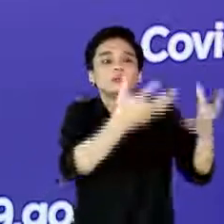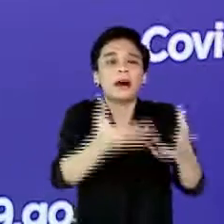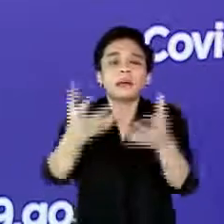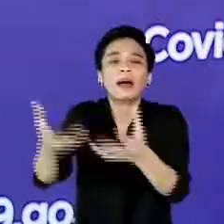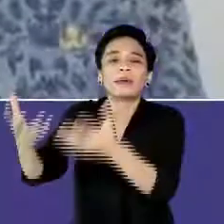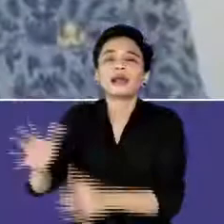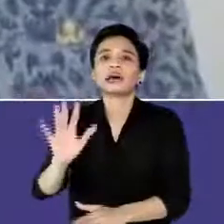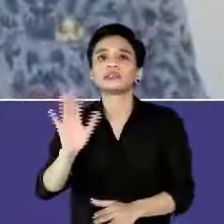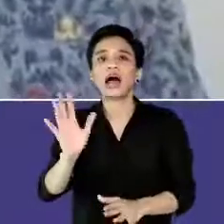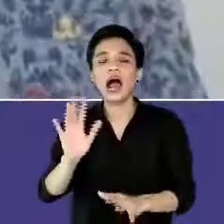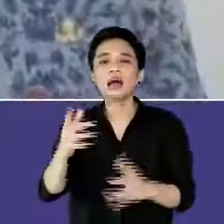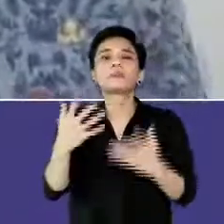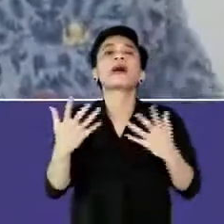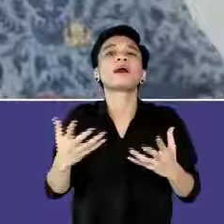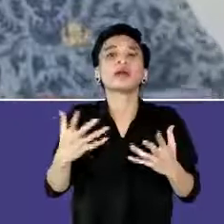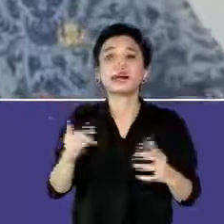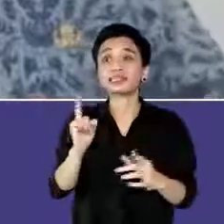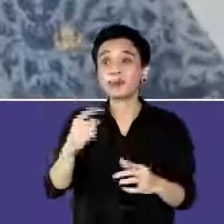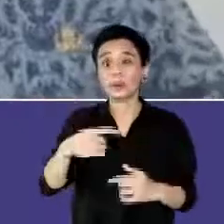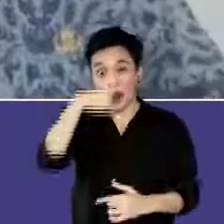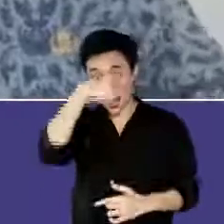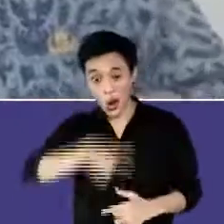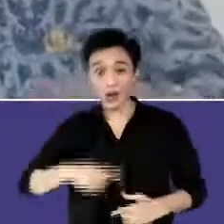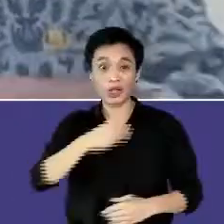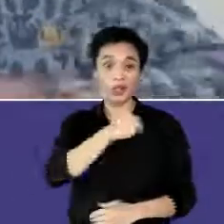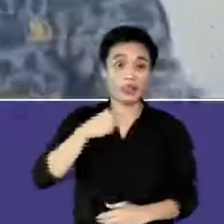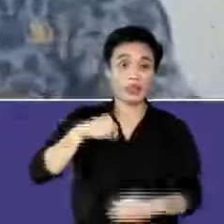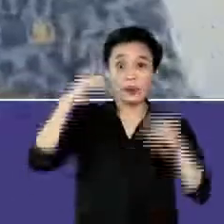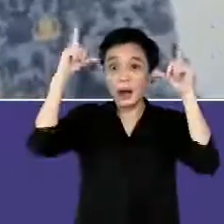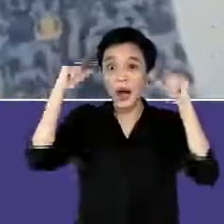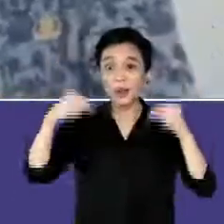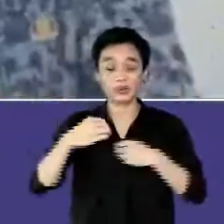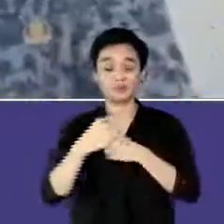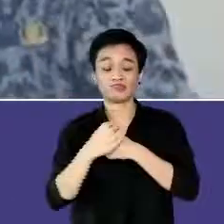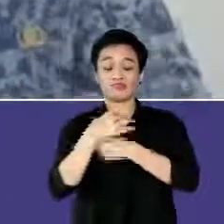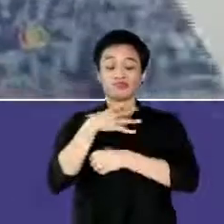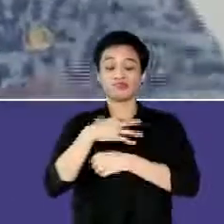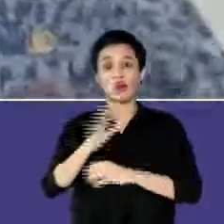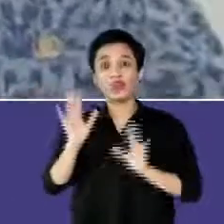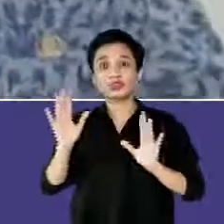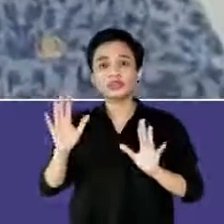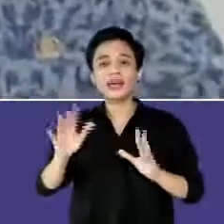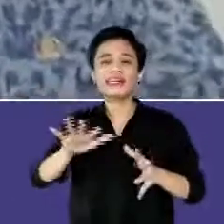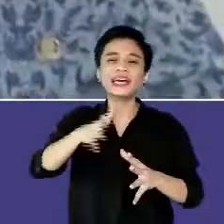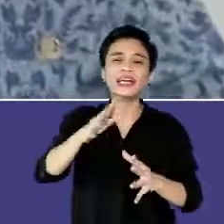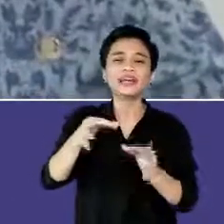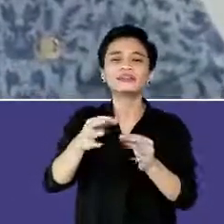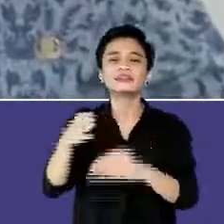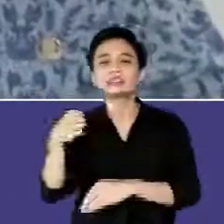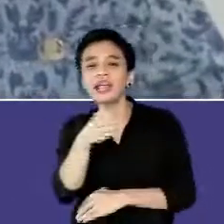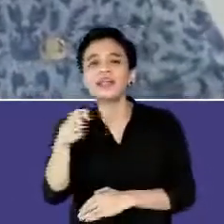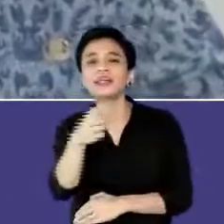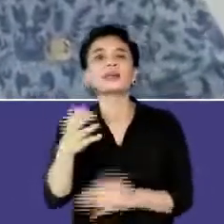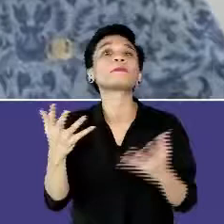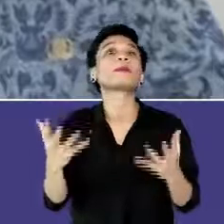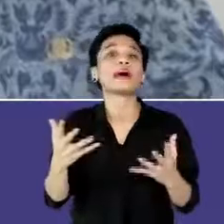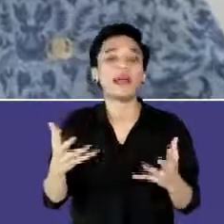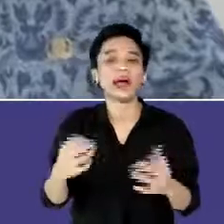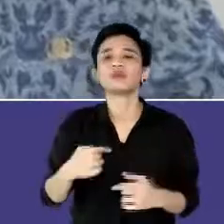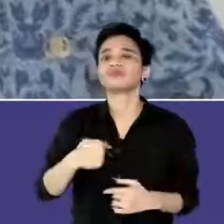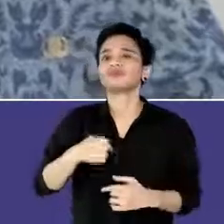terpapar Seperti apa Pak Pras ya Eh koordinasi kami dengan Sekda kabupaten kota